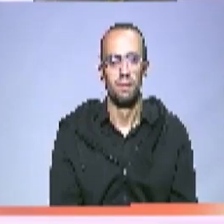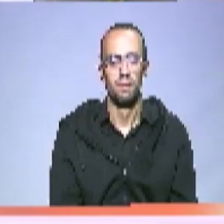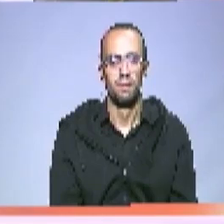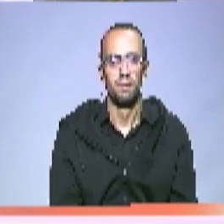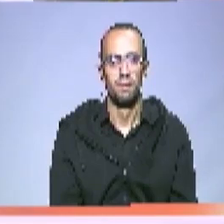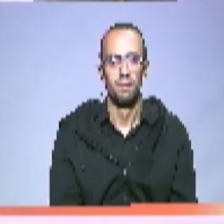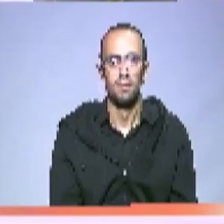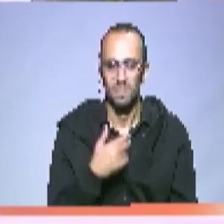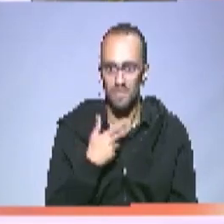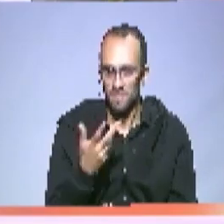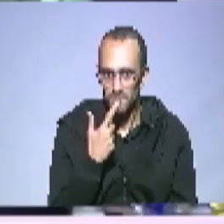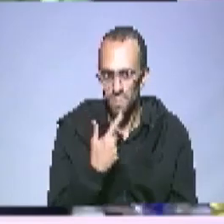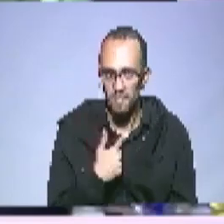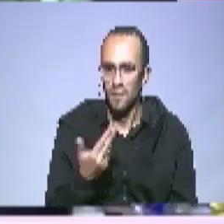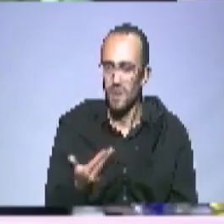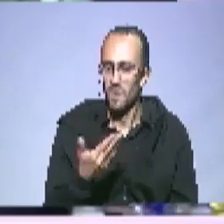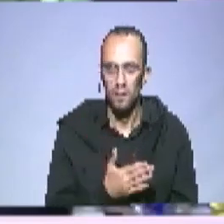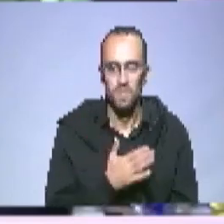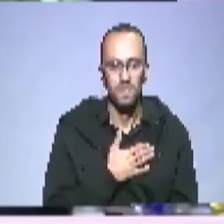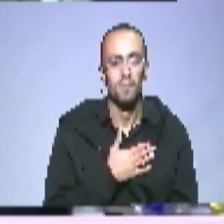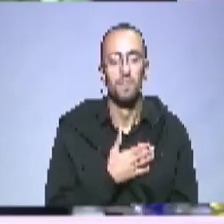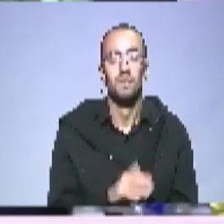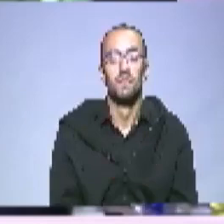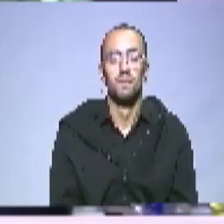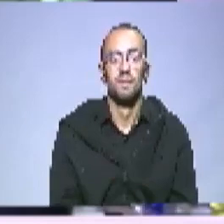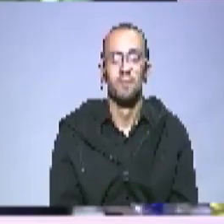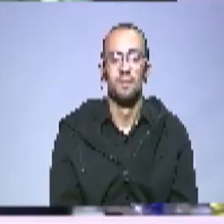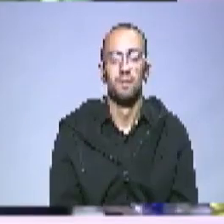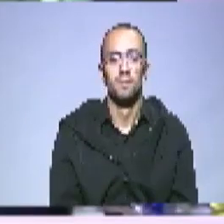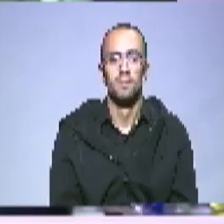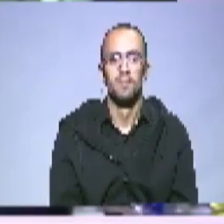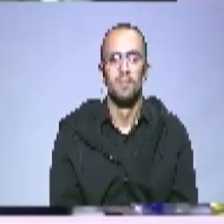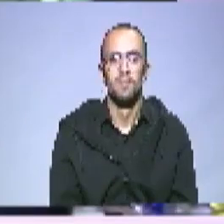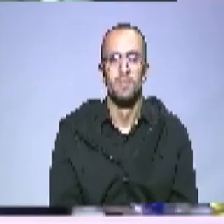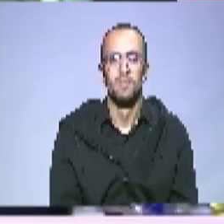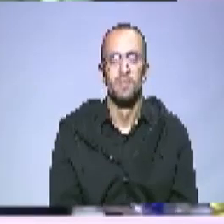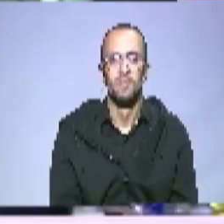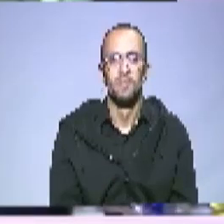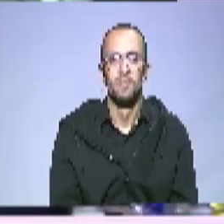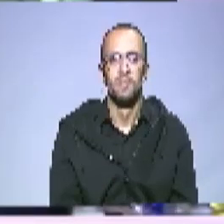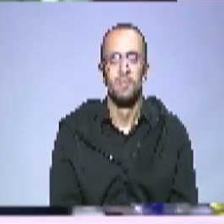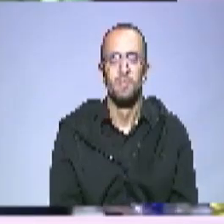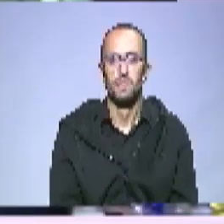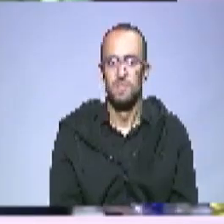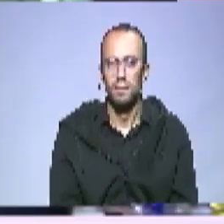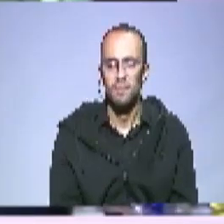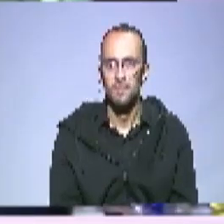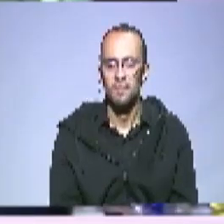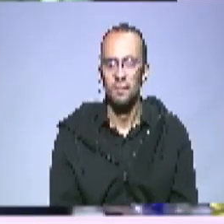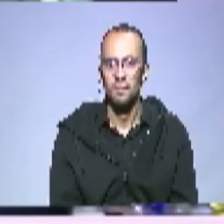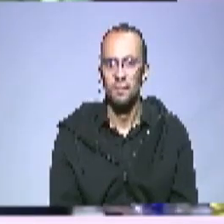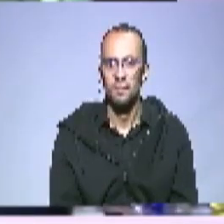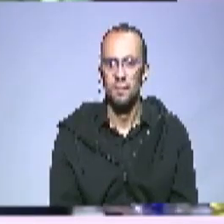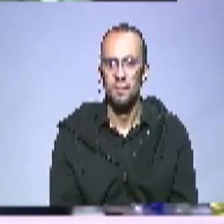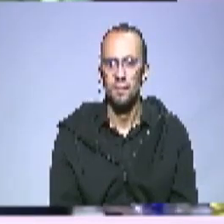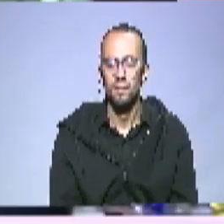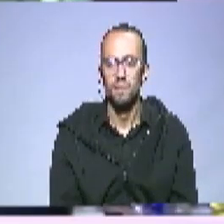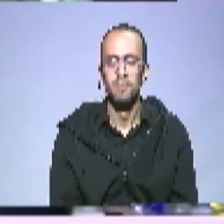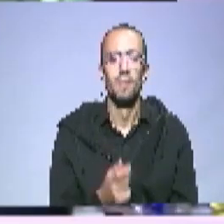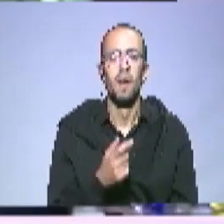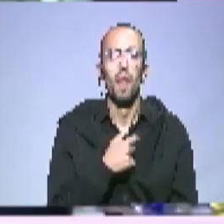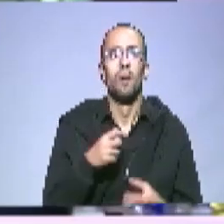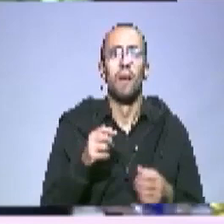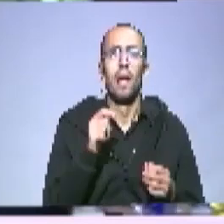ايوه شيف سامح. اهلا بيكي يا فندم، اهلا بحضرتك. اتفضلي. عايزه كباب بالحله. عايزه ايه؟